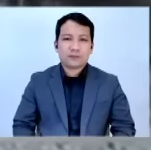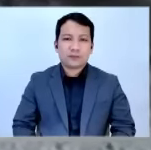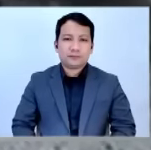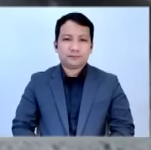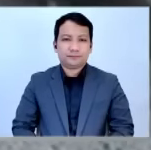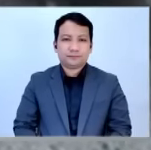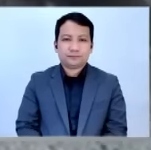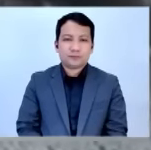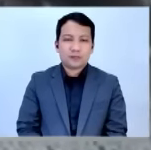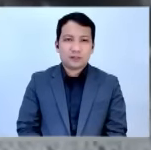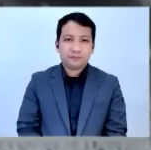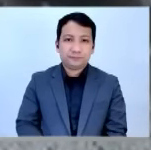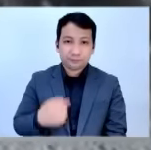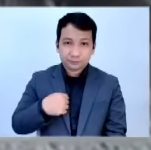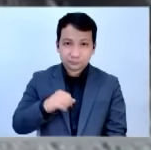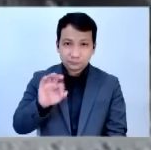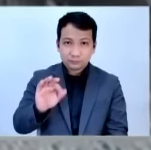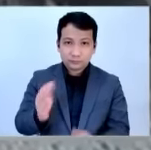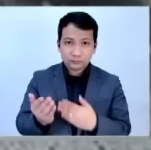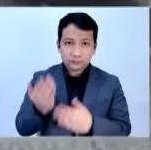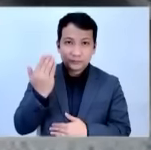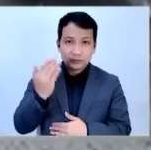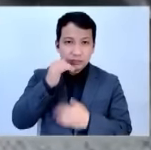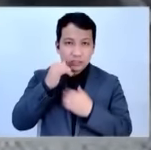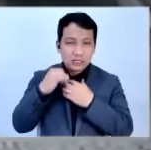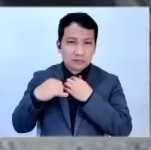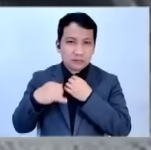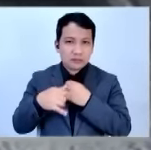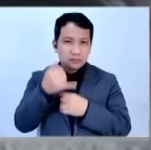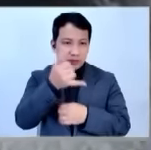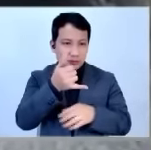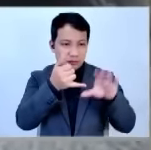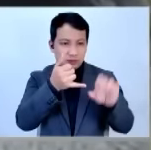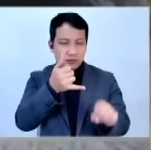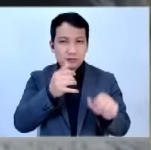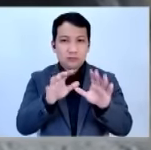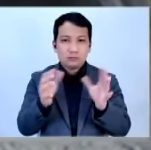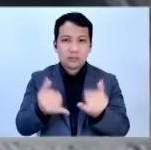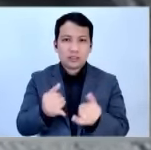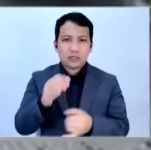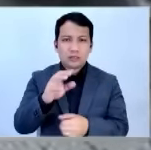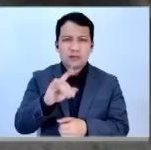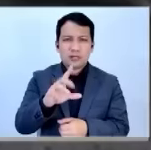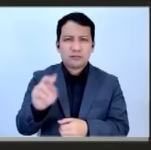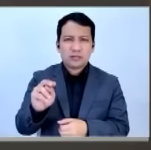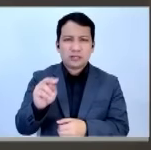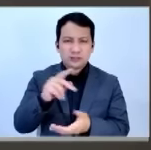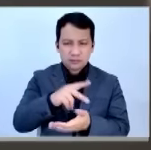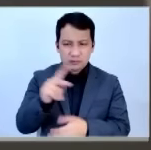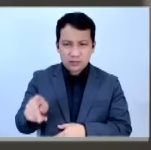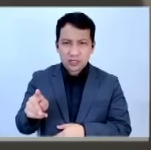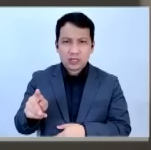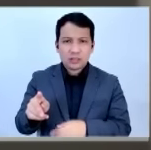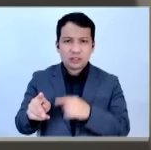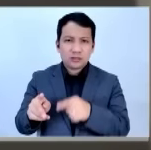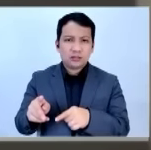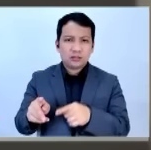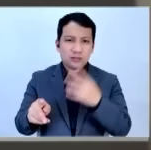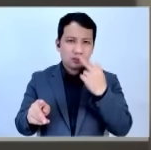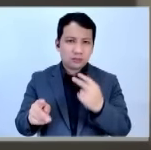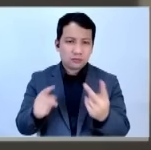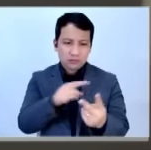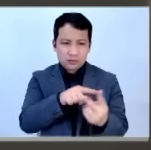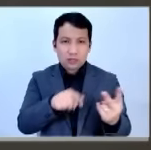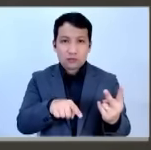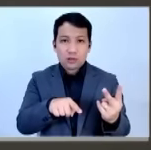Bandang alas 9 ng umaga kahapon, sa kuwang ito ng CCTV sa barangay Malabanya sa Angeles City, Pampanga. Makikita ang dalawang batang ito